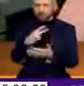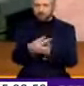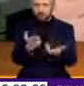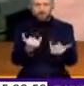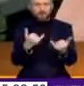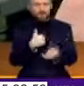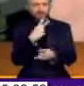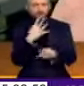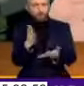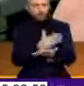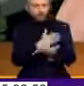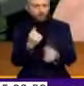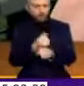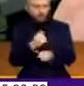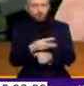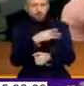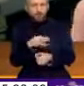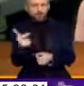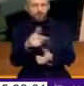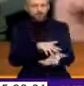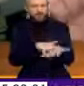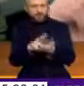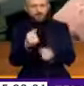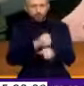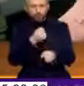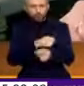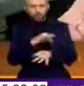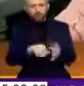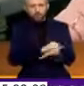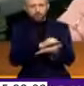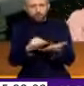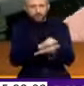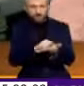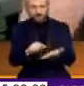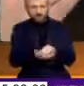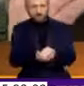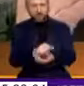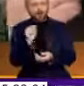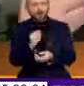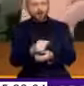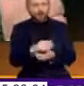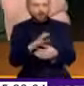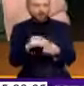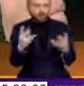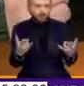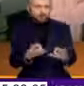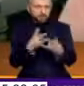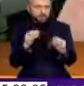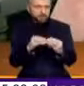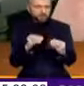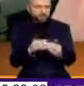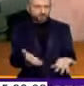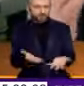я не бачу тут взагалі роботи. Мільйони гривень тратяться на розробку проектної документації, а ВІЗ і нині там. І